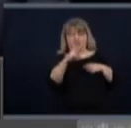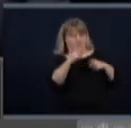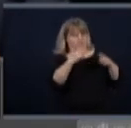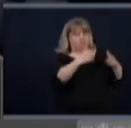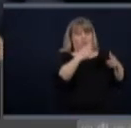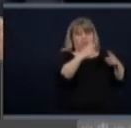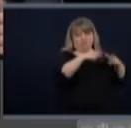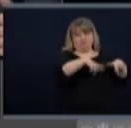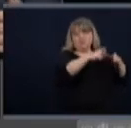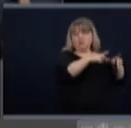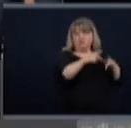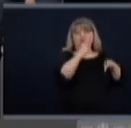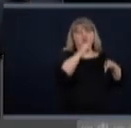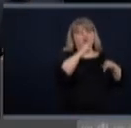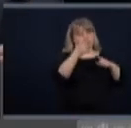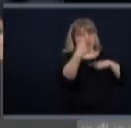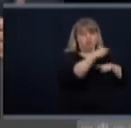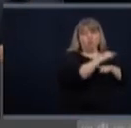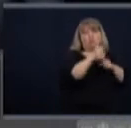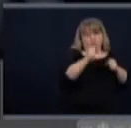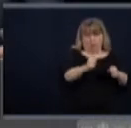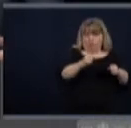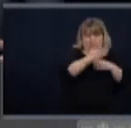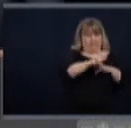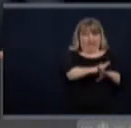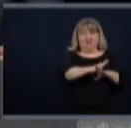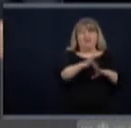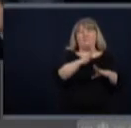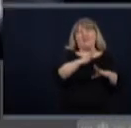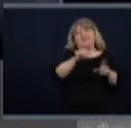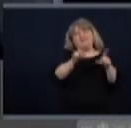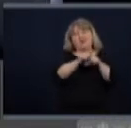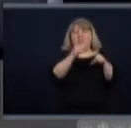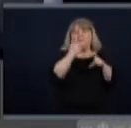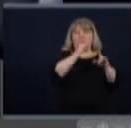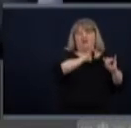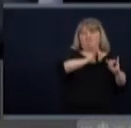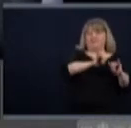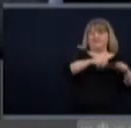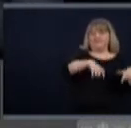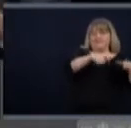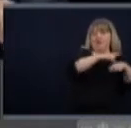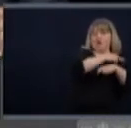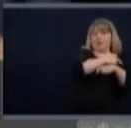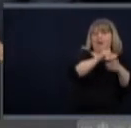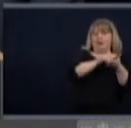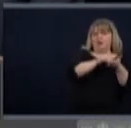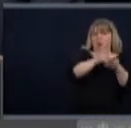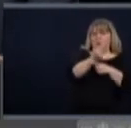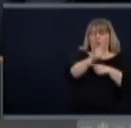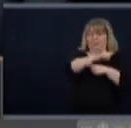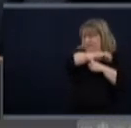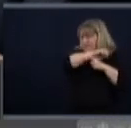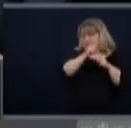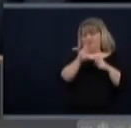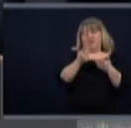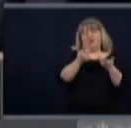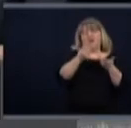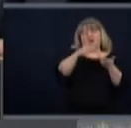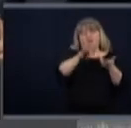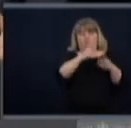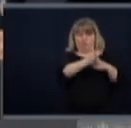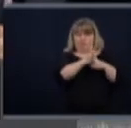on aime mieux les garder à l'hôpital, même s'ils ont eu les traitements qu'ils devaient avoir.